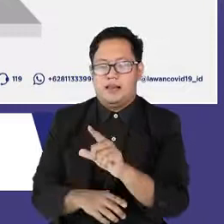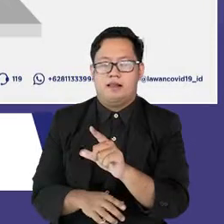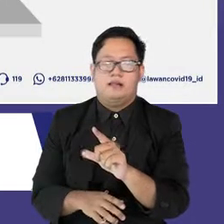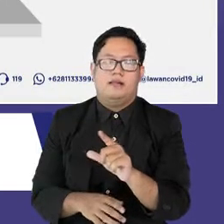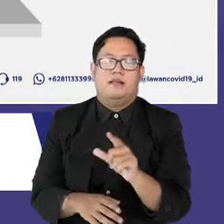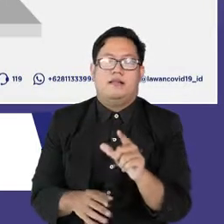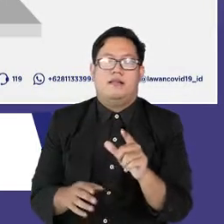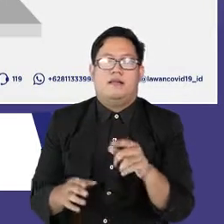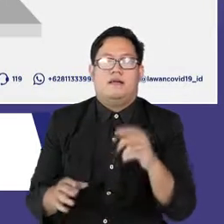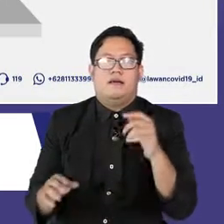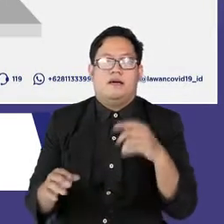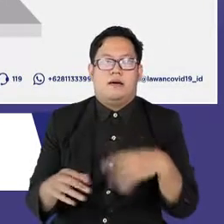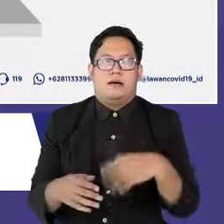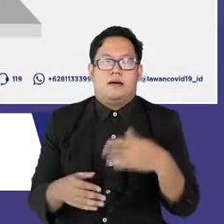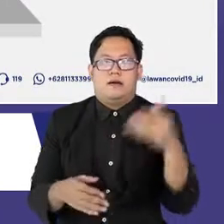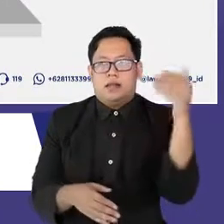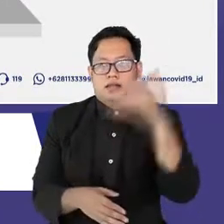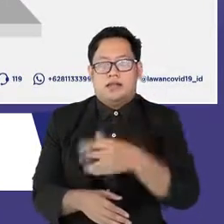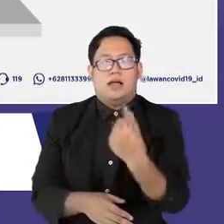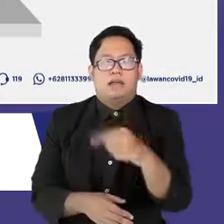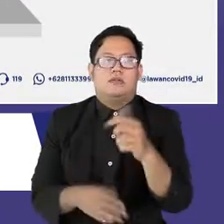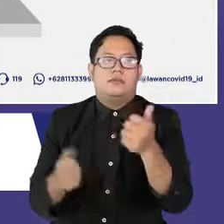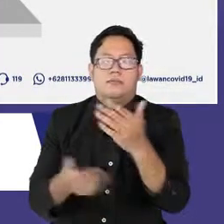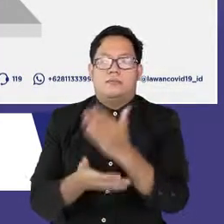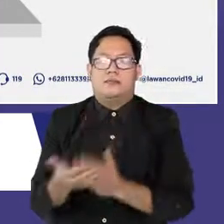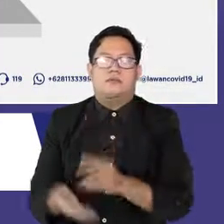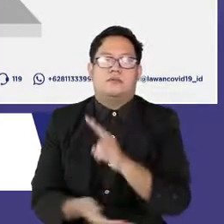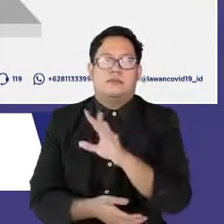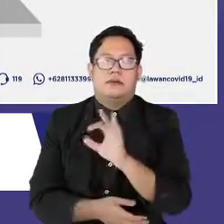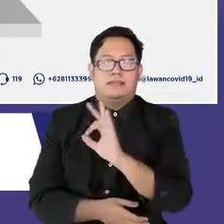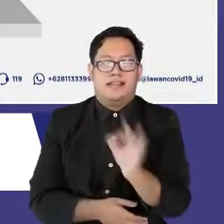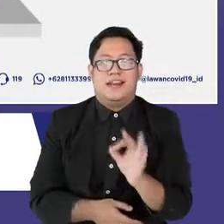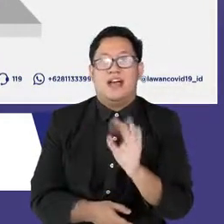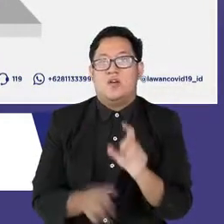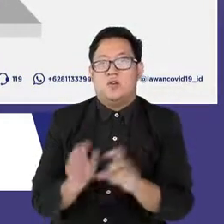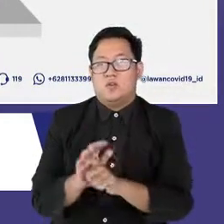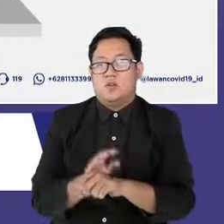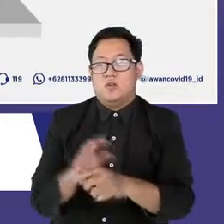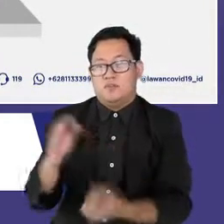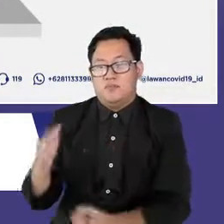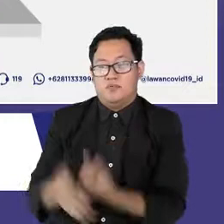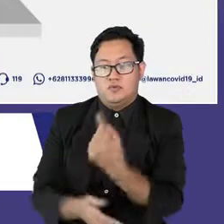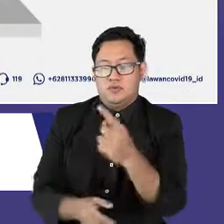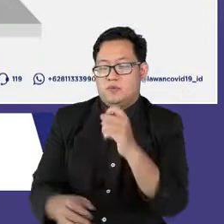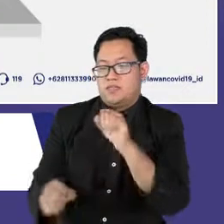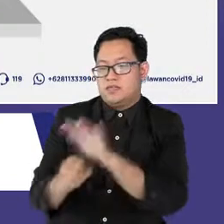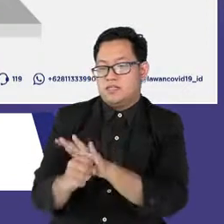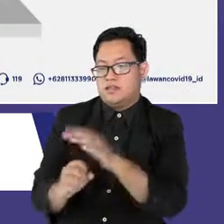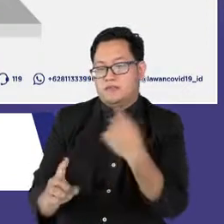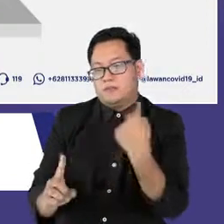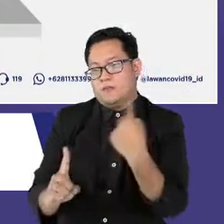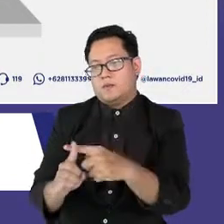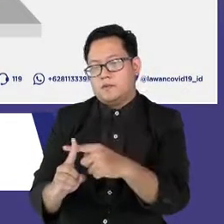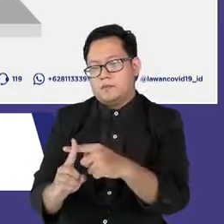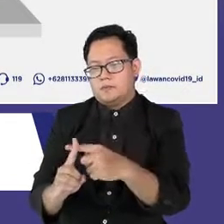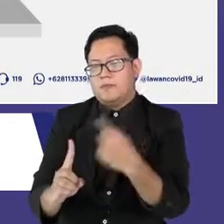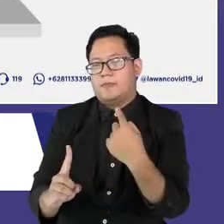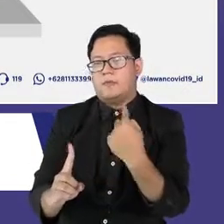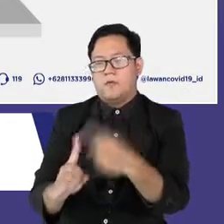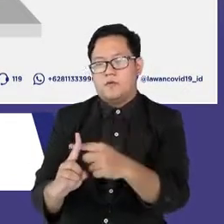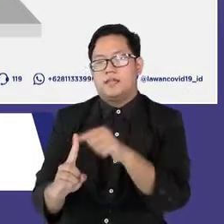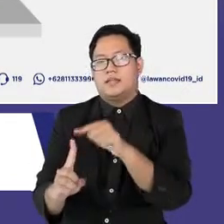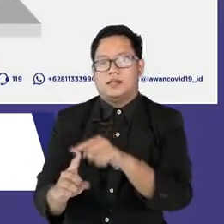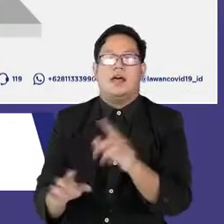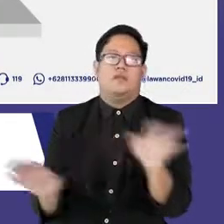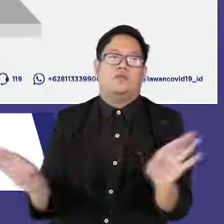kapasitas 25% dan harus ditutup 5 hari Jika muncul cluster Hai pelaksanaan kegiatan makan